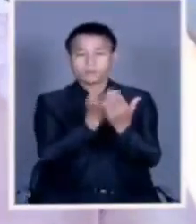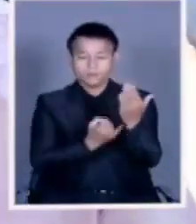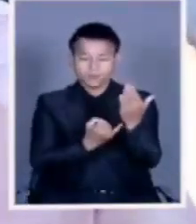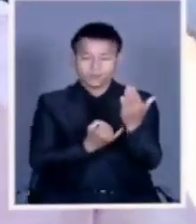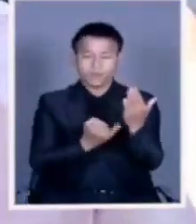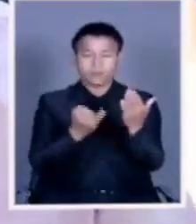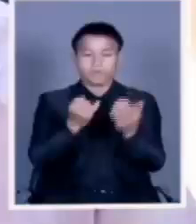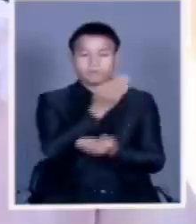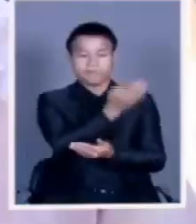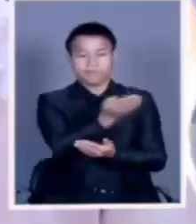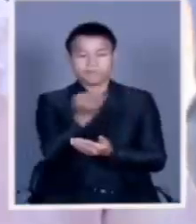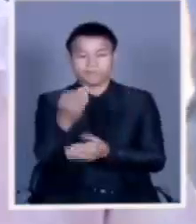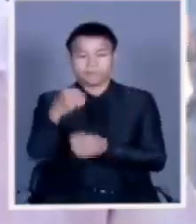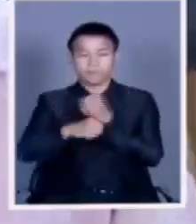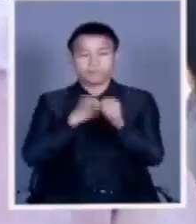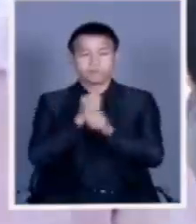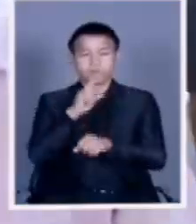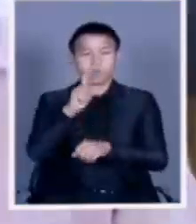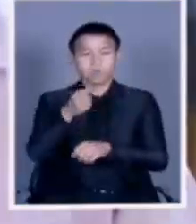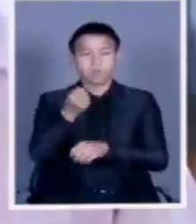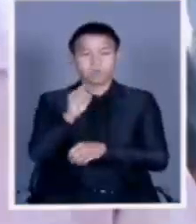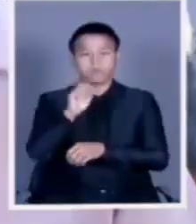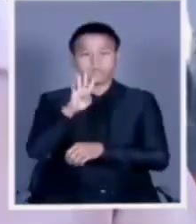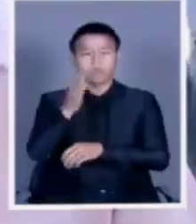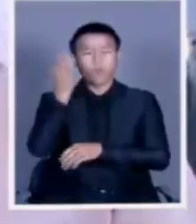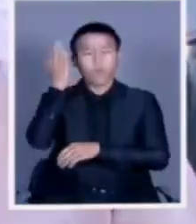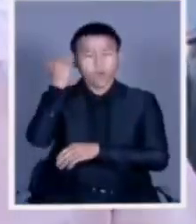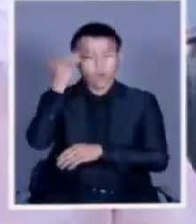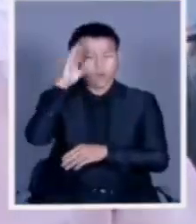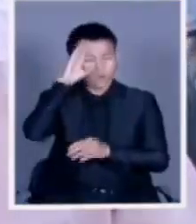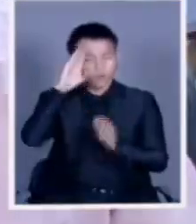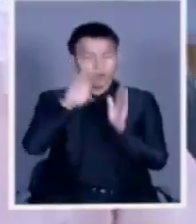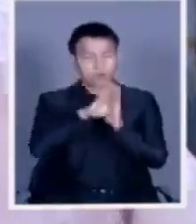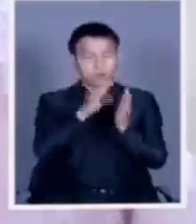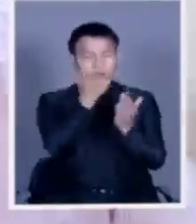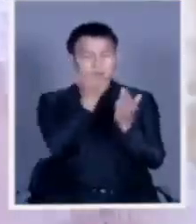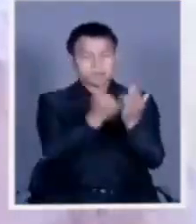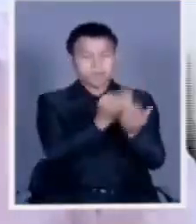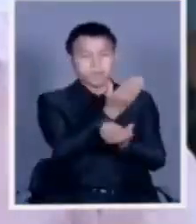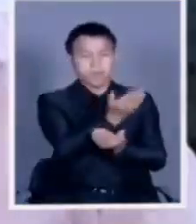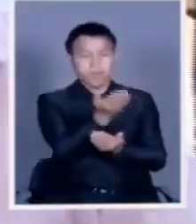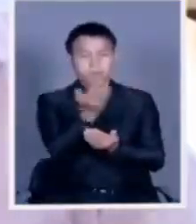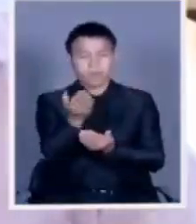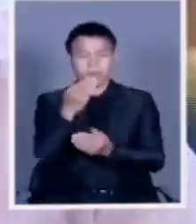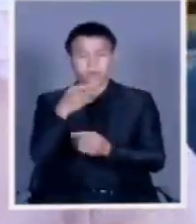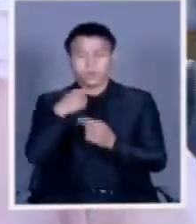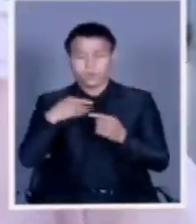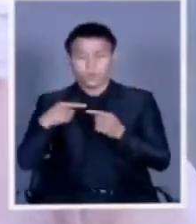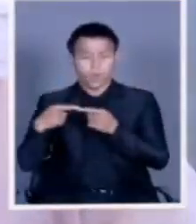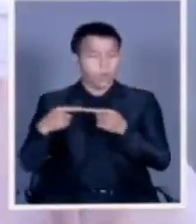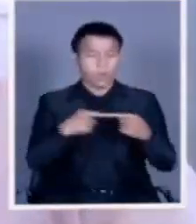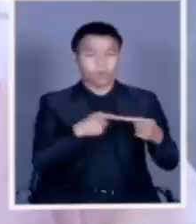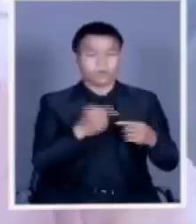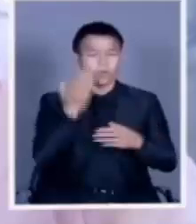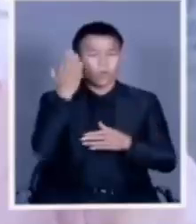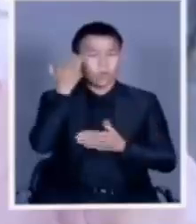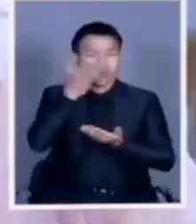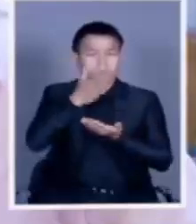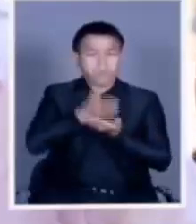นับแต่ปี2014เป็นต้นมาเนาะมาขาดบั้นระยะหนึ่งแมนปี